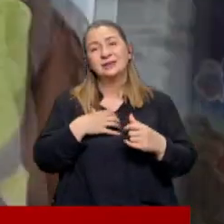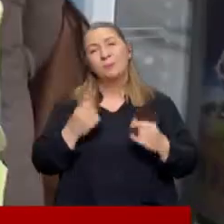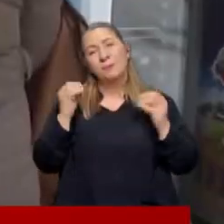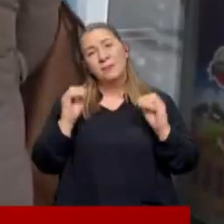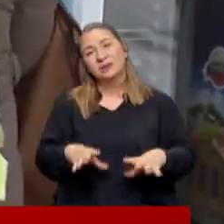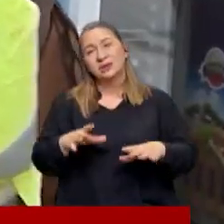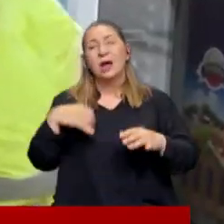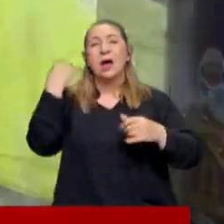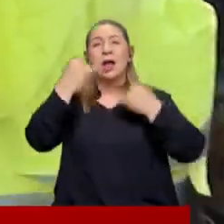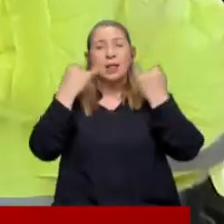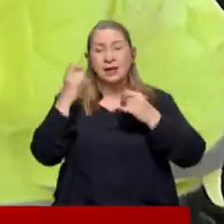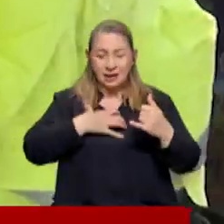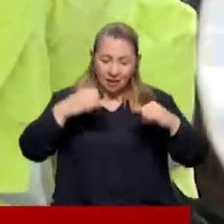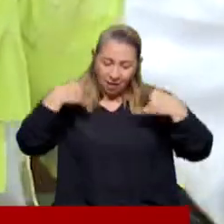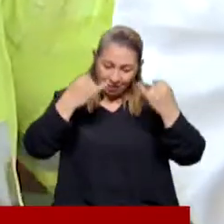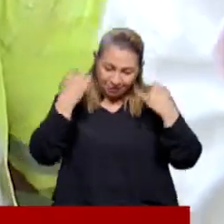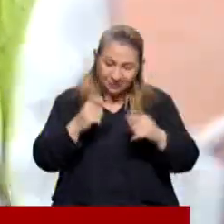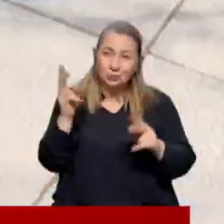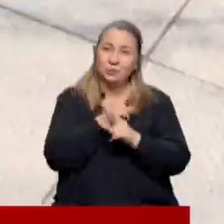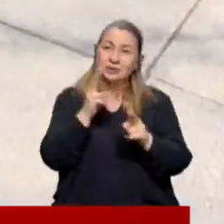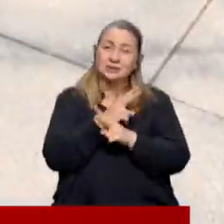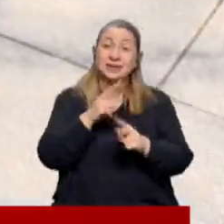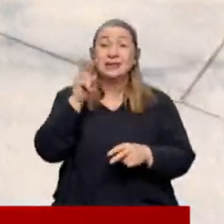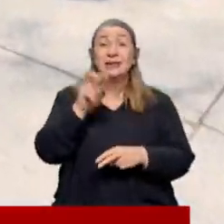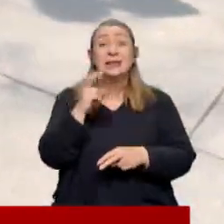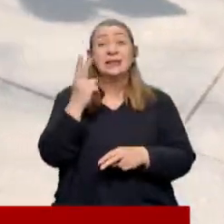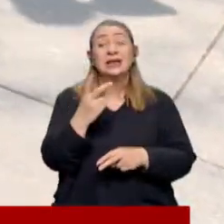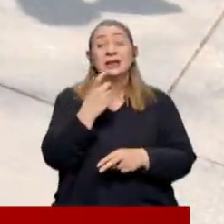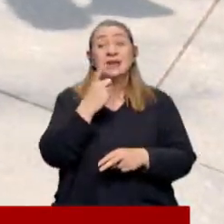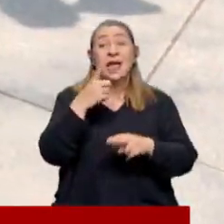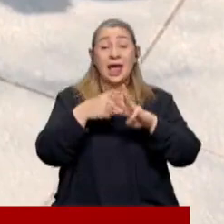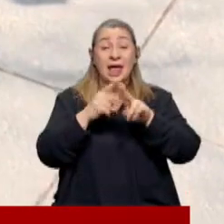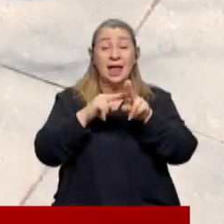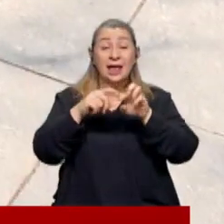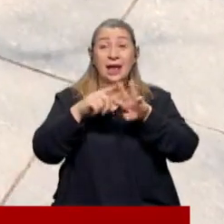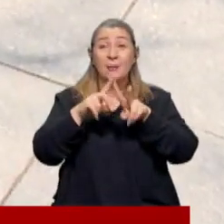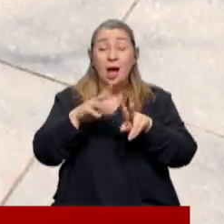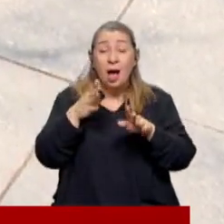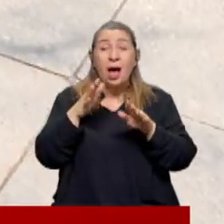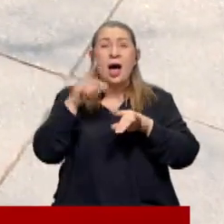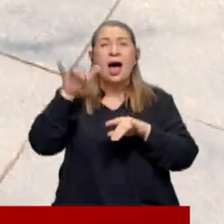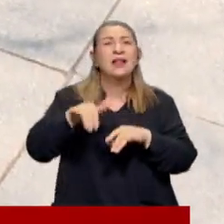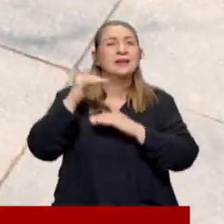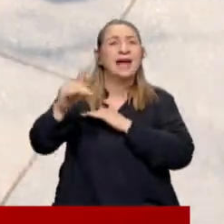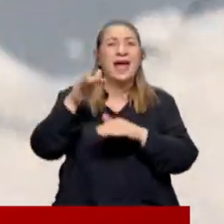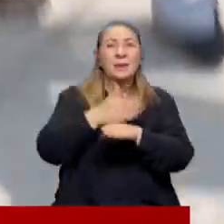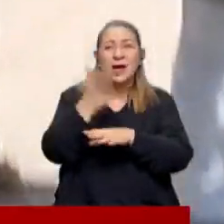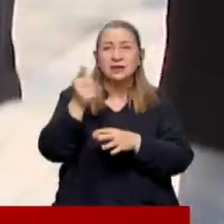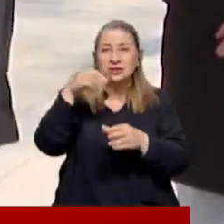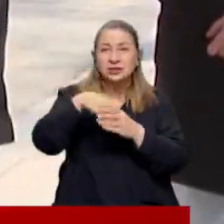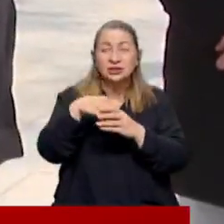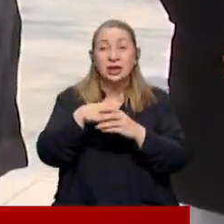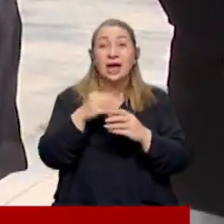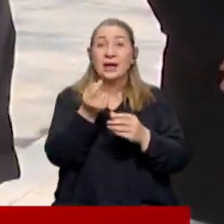is alacaksınız Allah edeceksiniz 82 yaşındaki Ekrem Usta olduğu halk ekmekten aldığı Ekmeğin